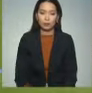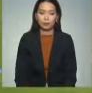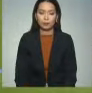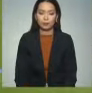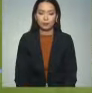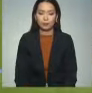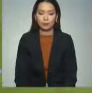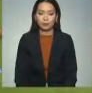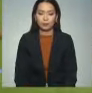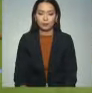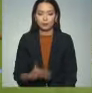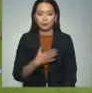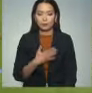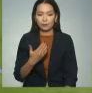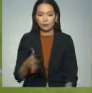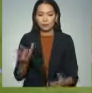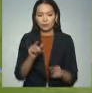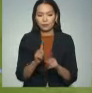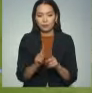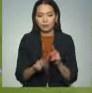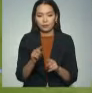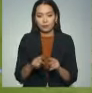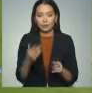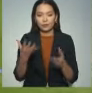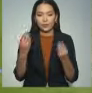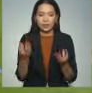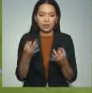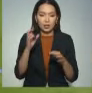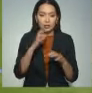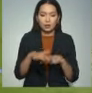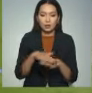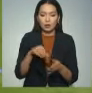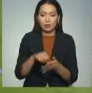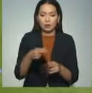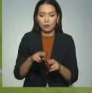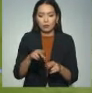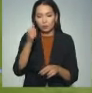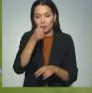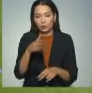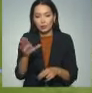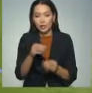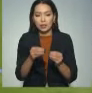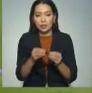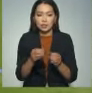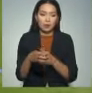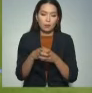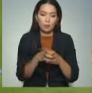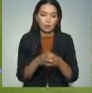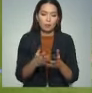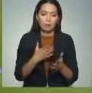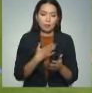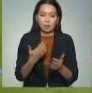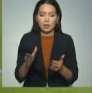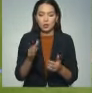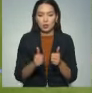Астана-арена, да. Наш «Мадинет Кап» мы приурочили ко Дню независимости страны. В этом году участвует 10 команд. Участвуют сотрудники